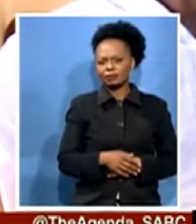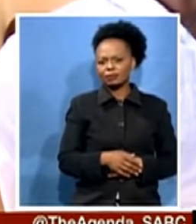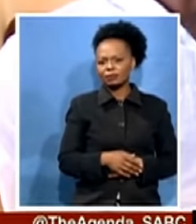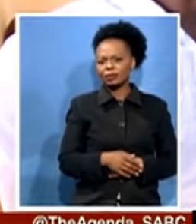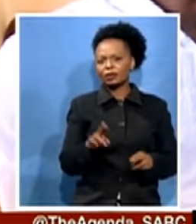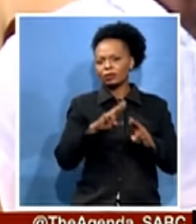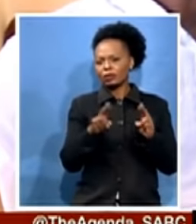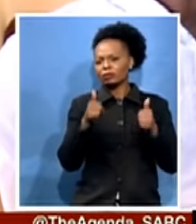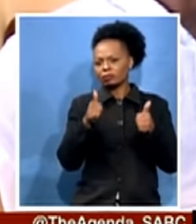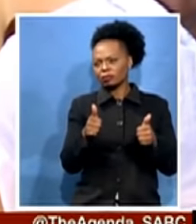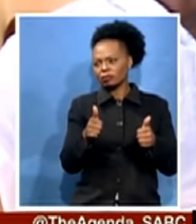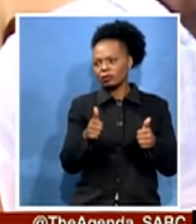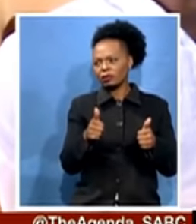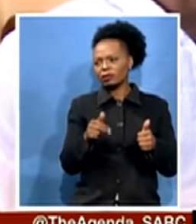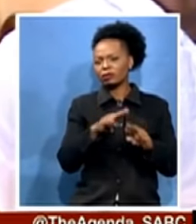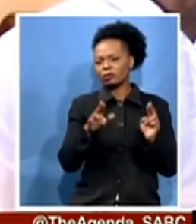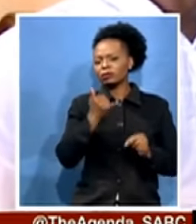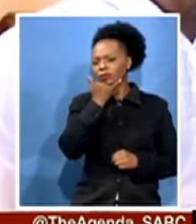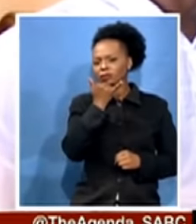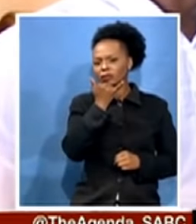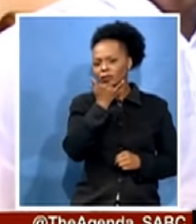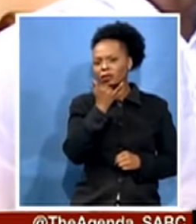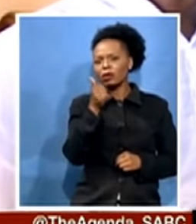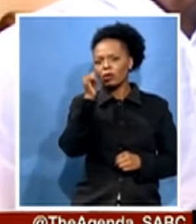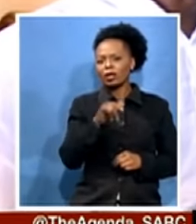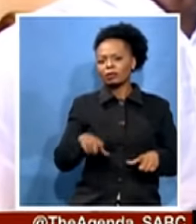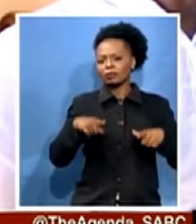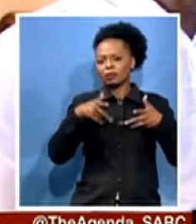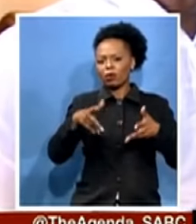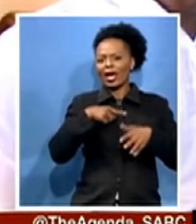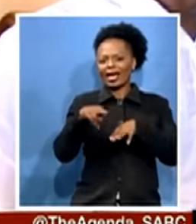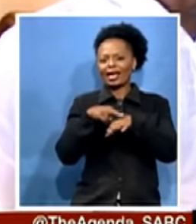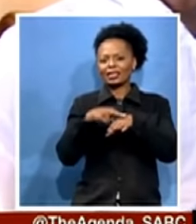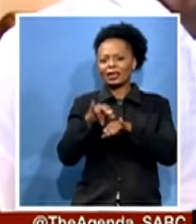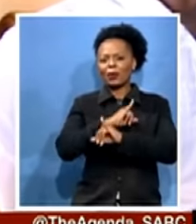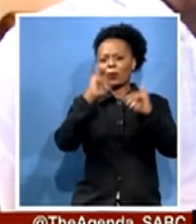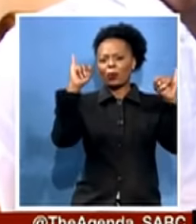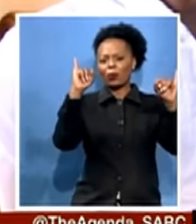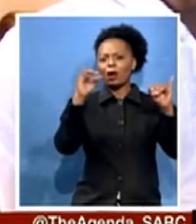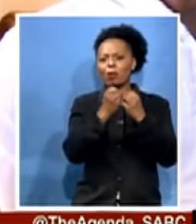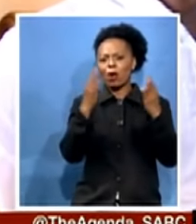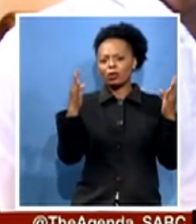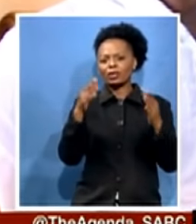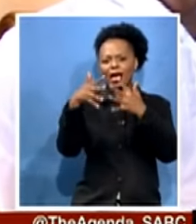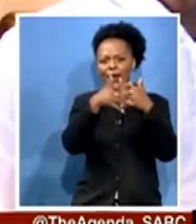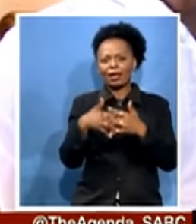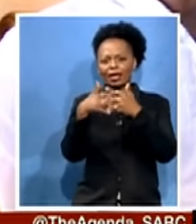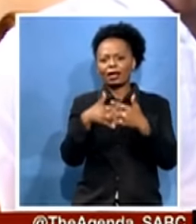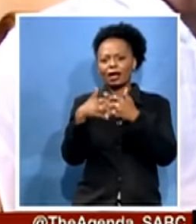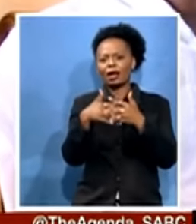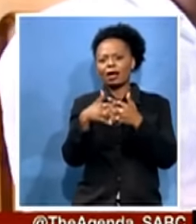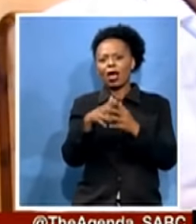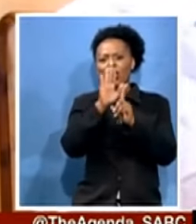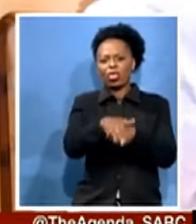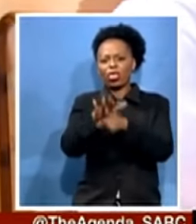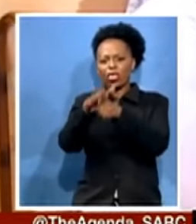likhona kwindawo bebehlala kuyona bebandlulula abantu abamnyama noma bebukelwa ngenye indlela abantu abamnyama nini nikusolayo ukuthekwaze kwagcina